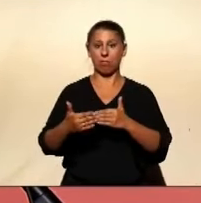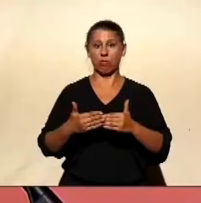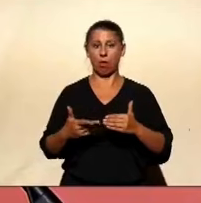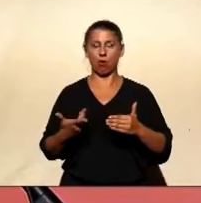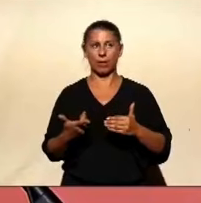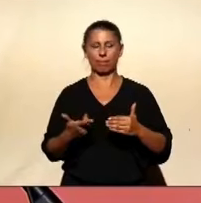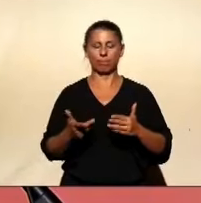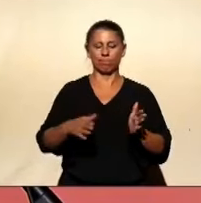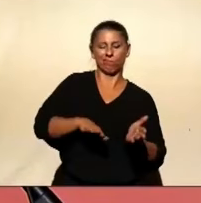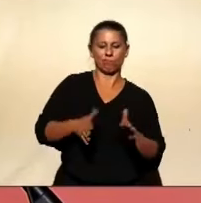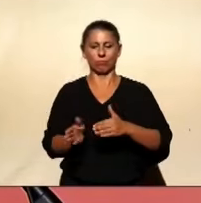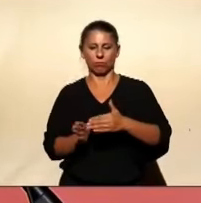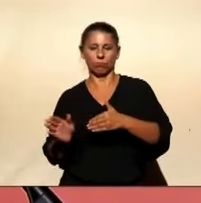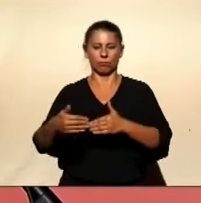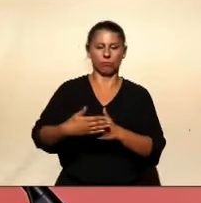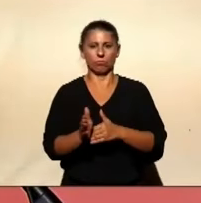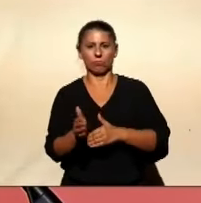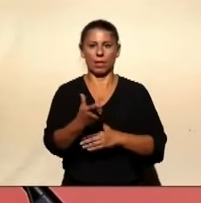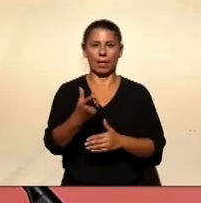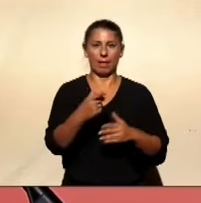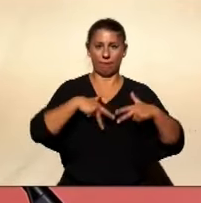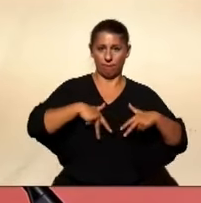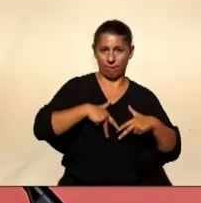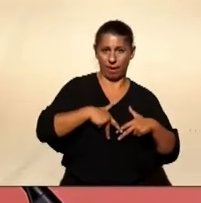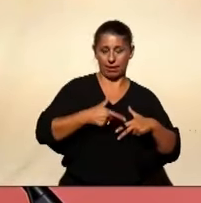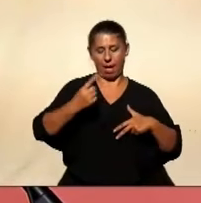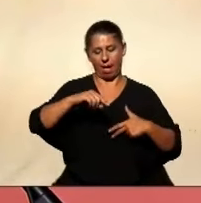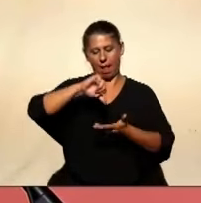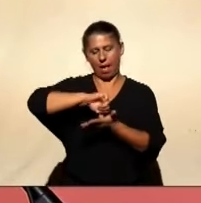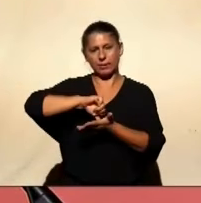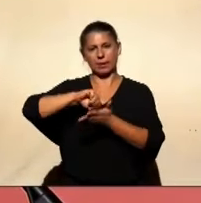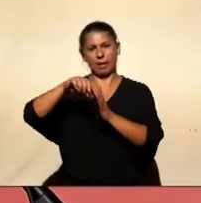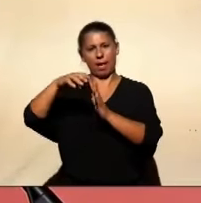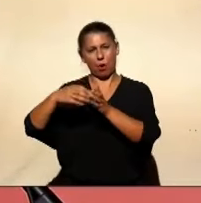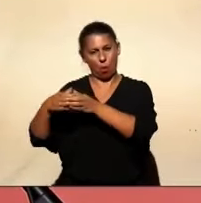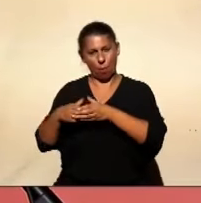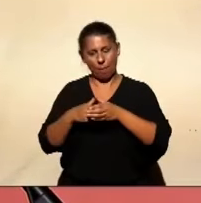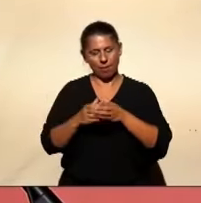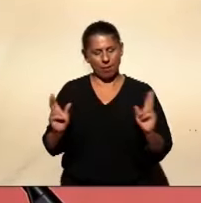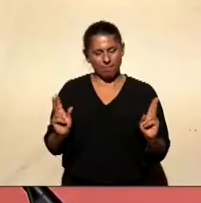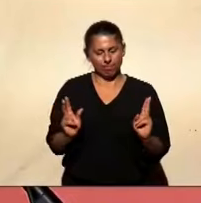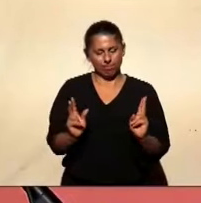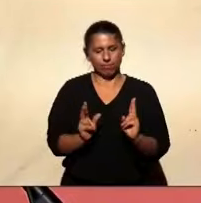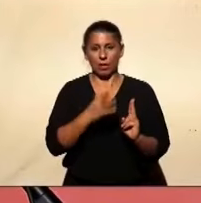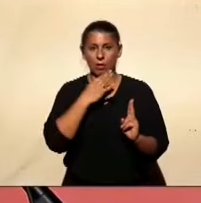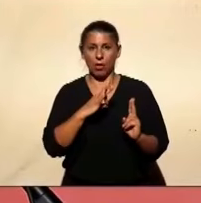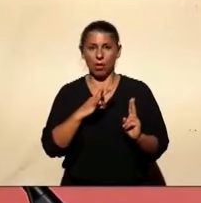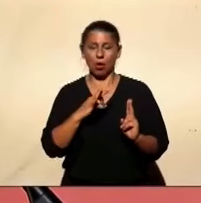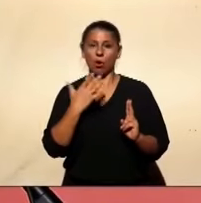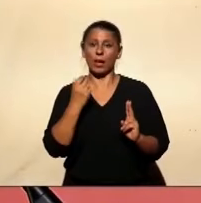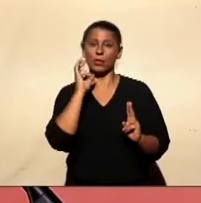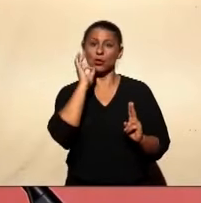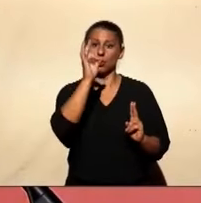την κυβέρνηση και τα άλλα αστικά κόμματα στενεύουν κάτω από τους ασφυκτικούς στόχους